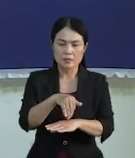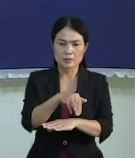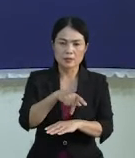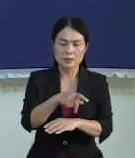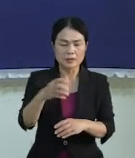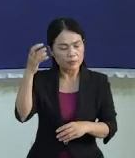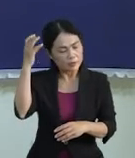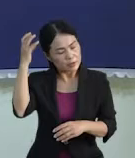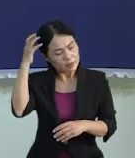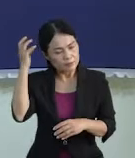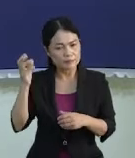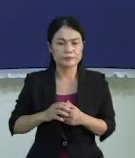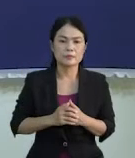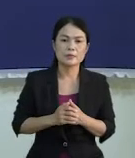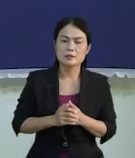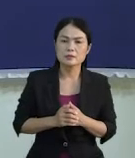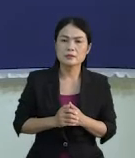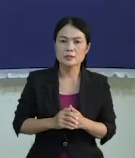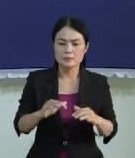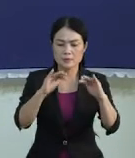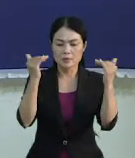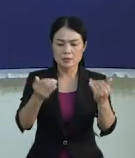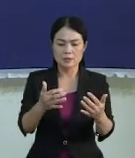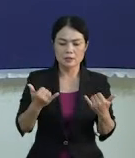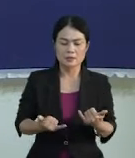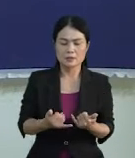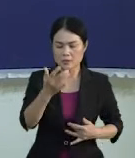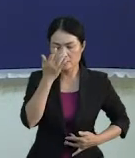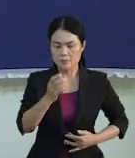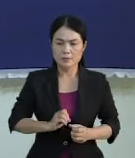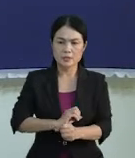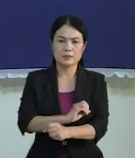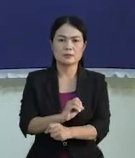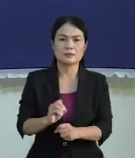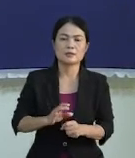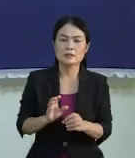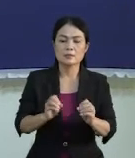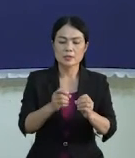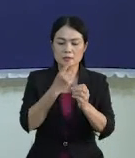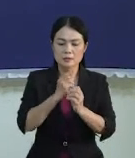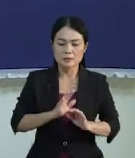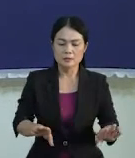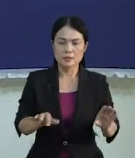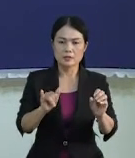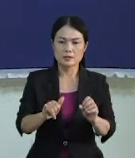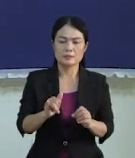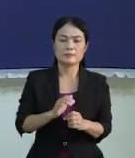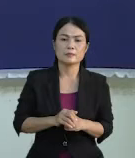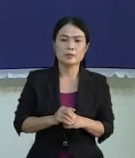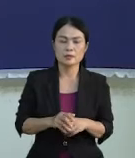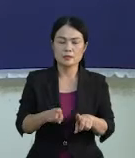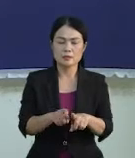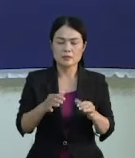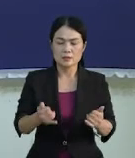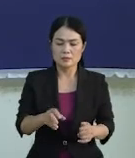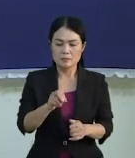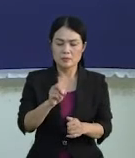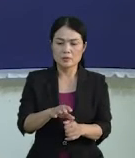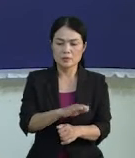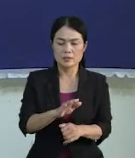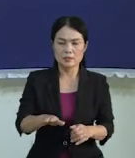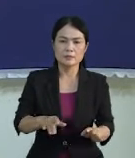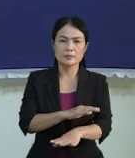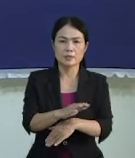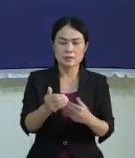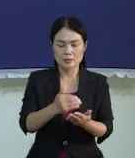ខេត្តកំពង់ចាមដោយសារតែស្ថានភាពបច្ចុប្បន្នជំងឺ COVID-19 ពុំទាន់ស្ងប់ស្ងាត់នៅឡើយដូច្នេះគឺតម្រូវឲ្យប